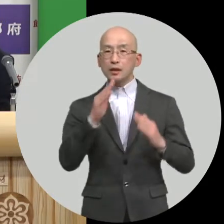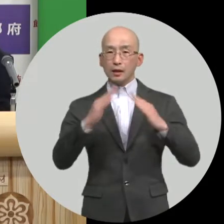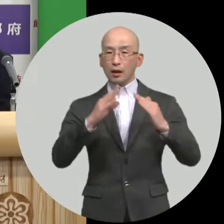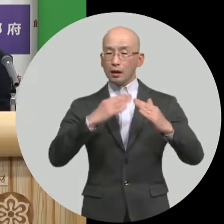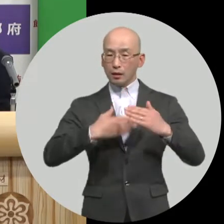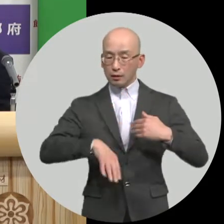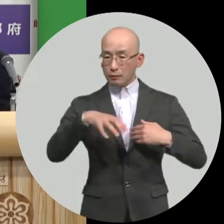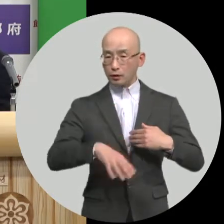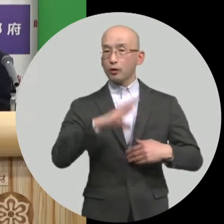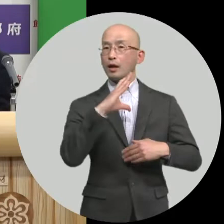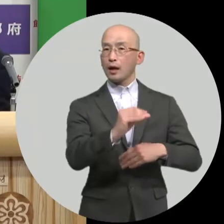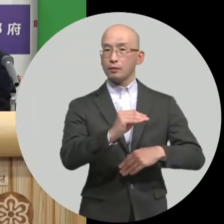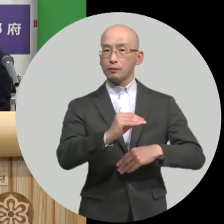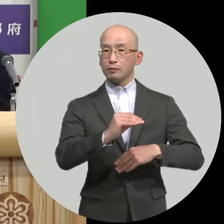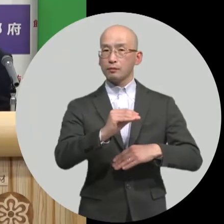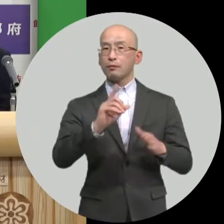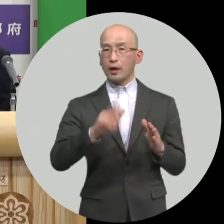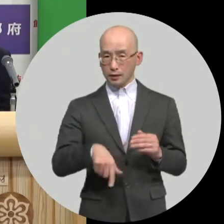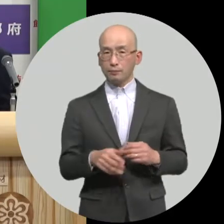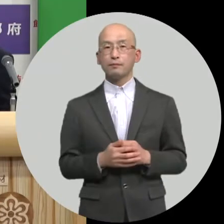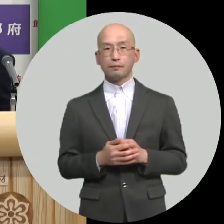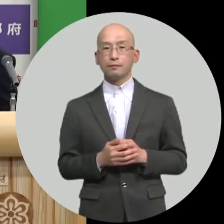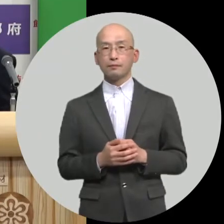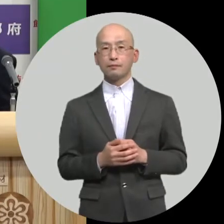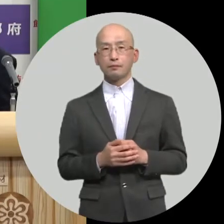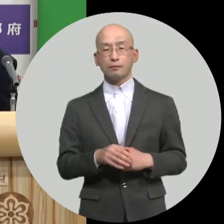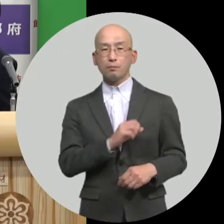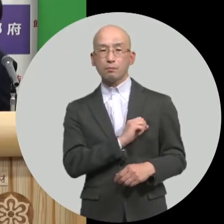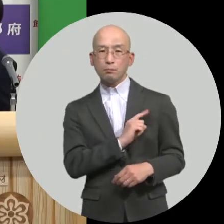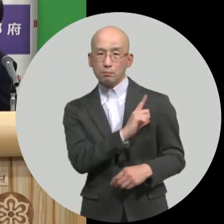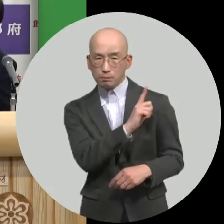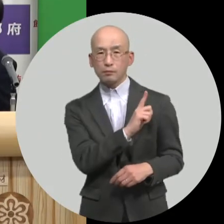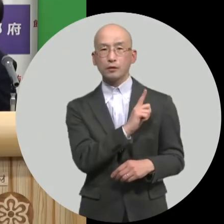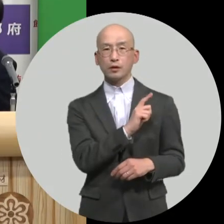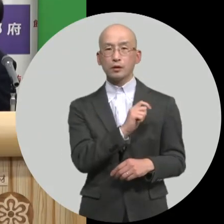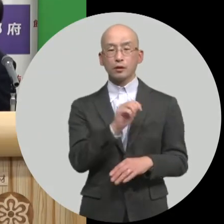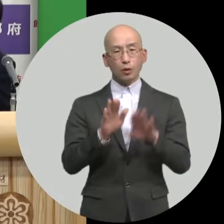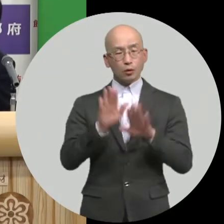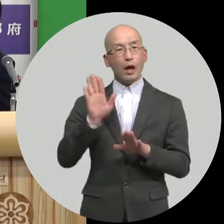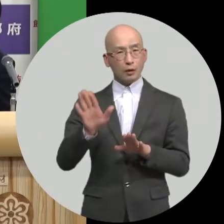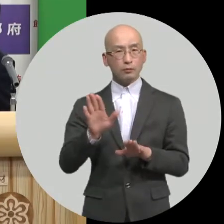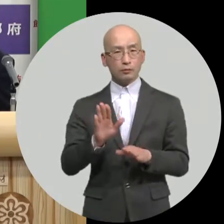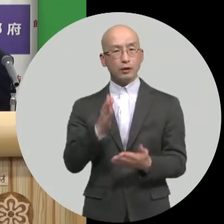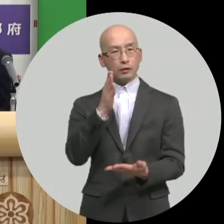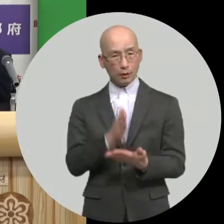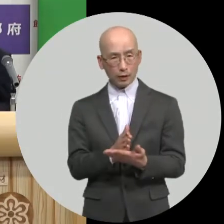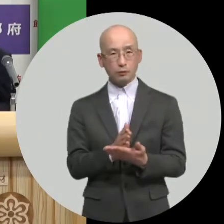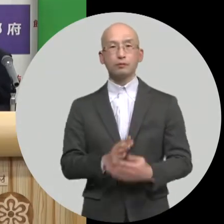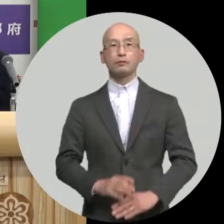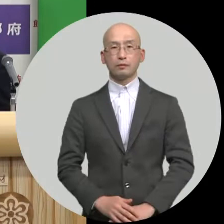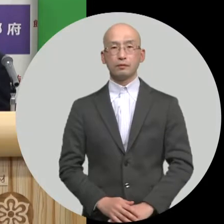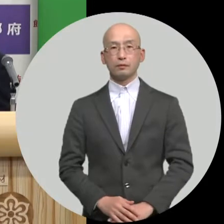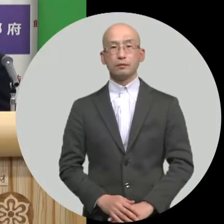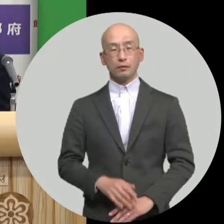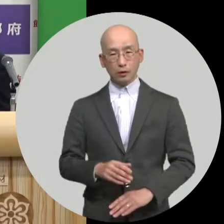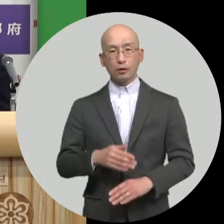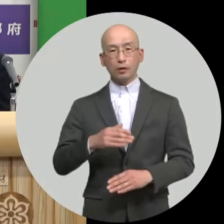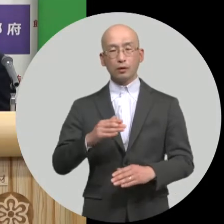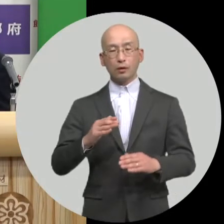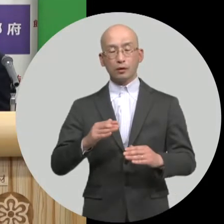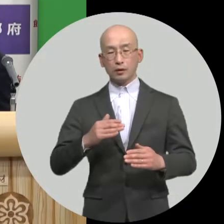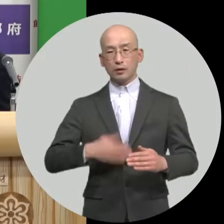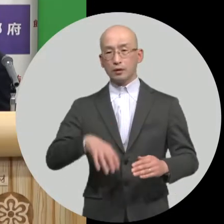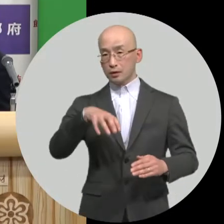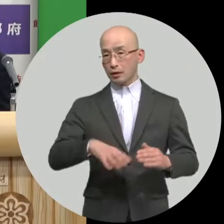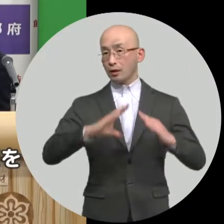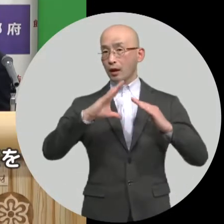規制につきましては発熱等の症状がある場合はやめる。それから時期の分散延期も検討していただく